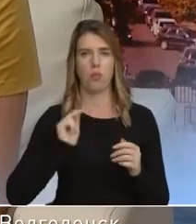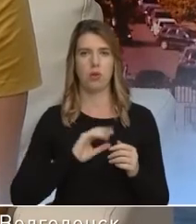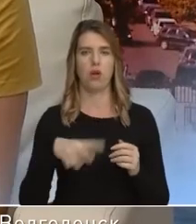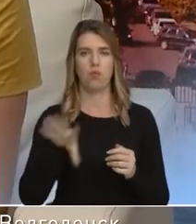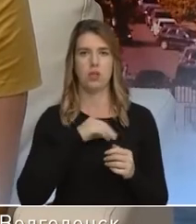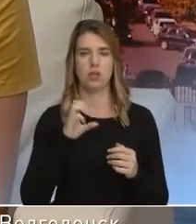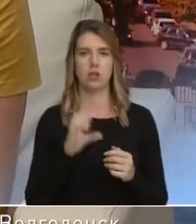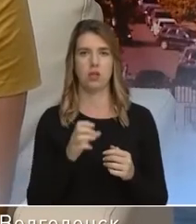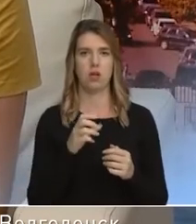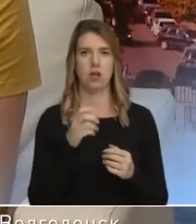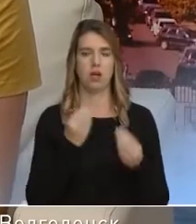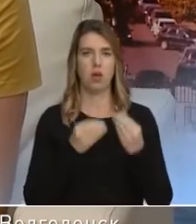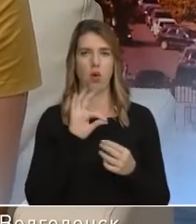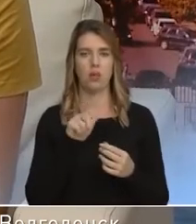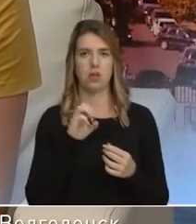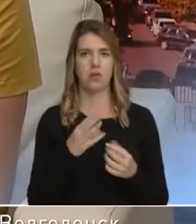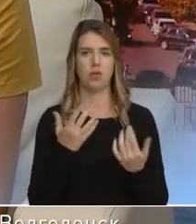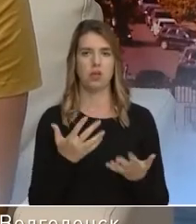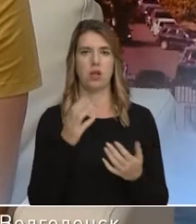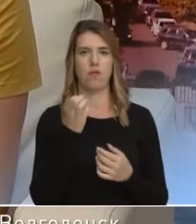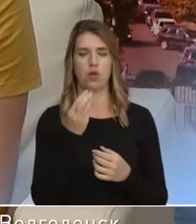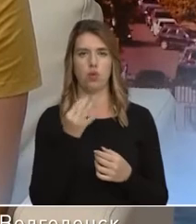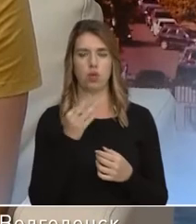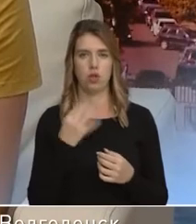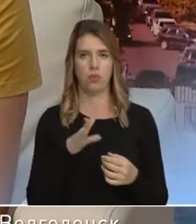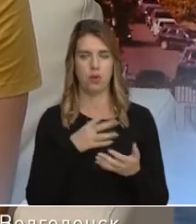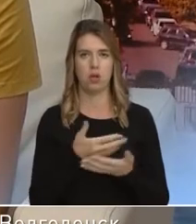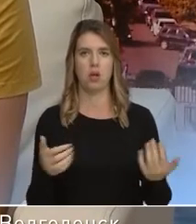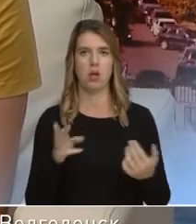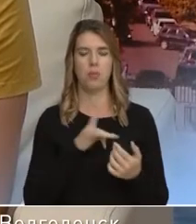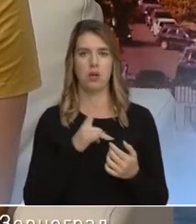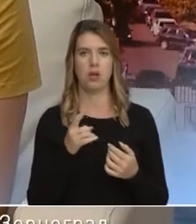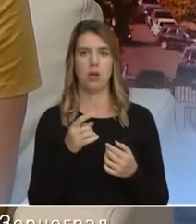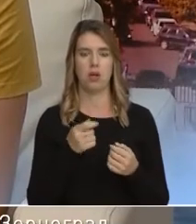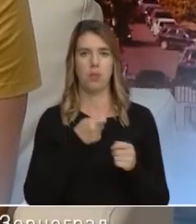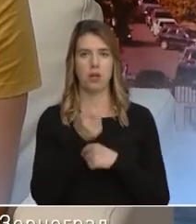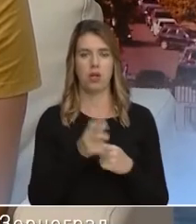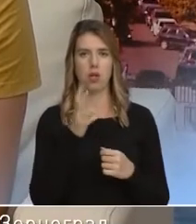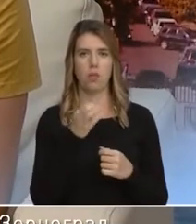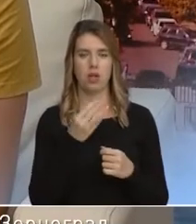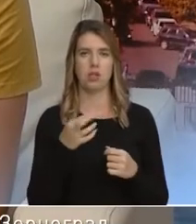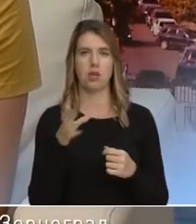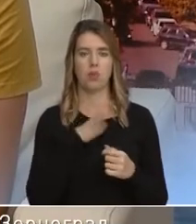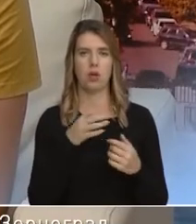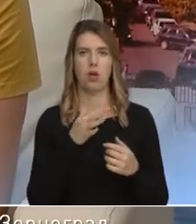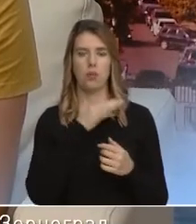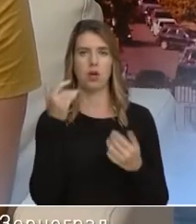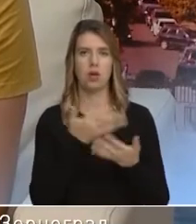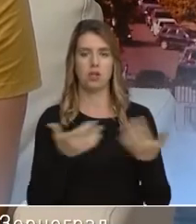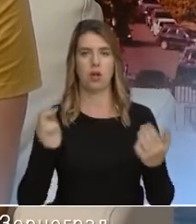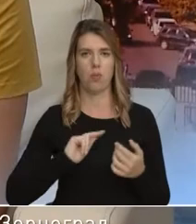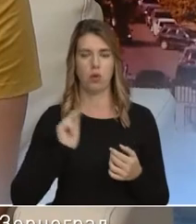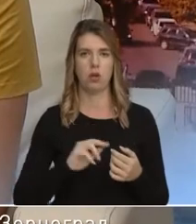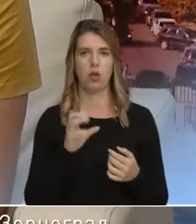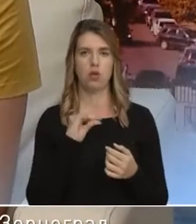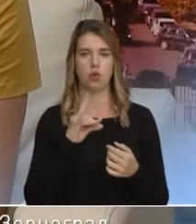это вместе с «Игрой в объективе». Там было также еще несколько ведущих. Мы подали меня в эту номинацию. У нас было также еще много разных работ,